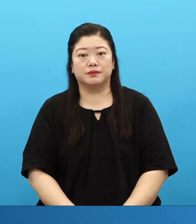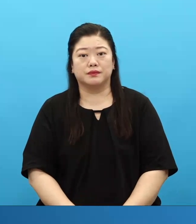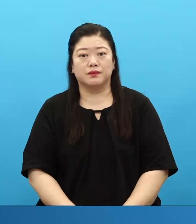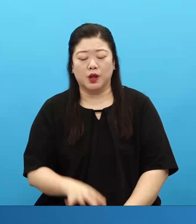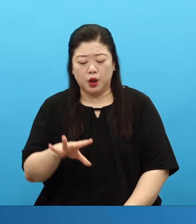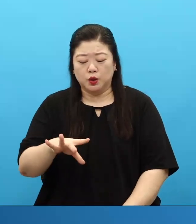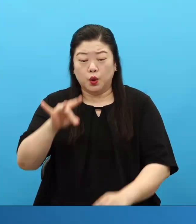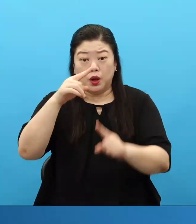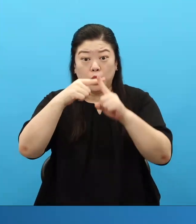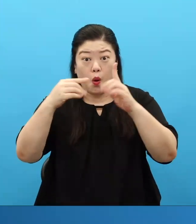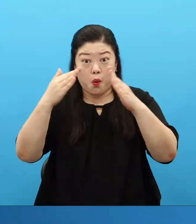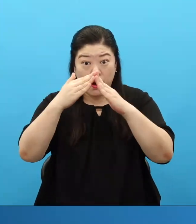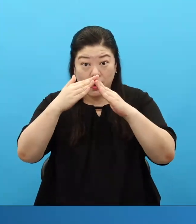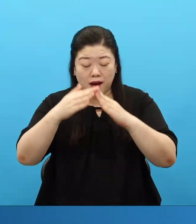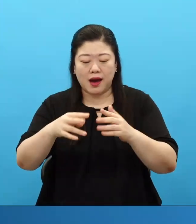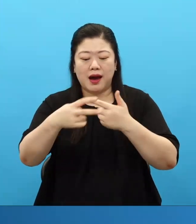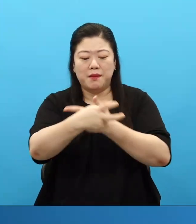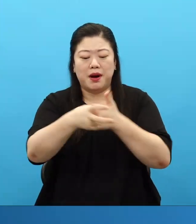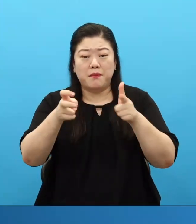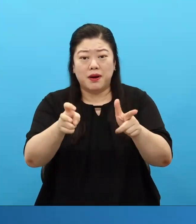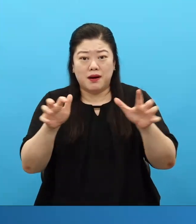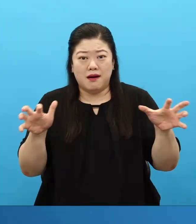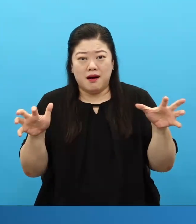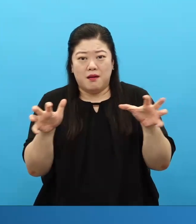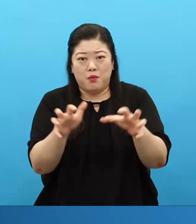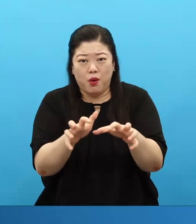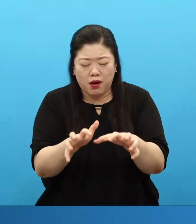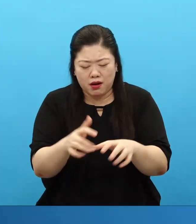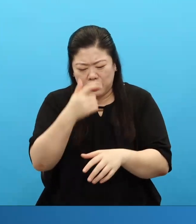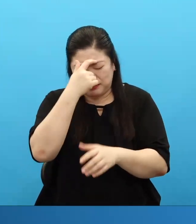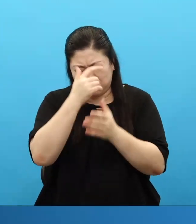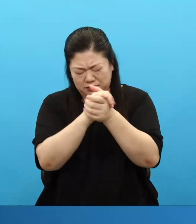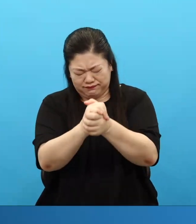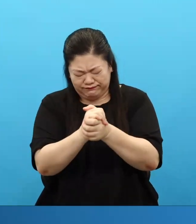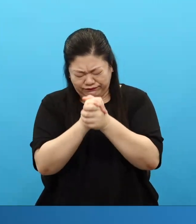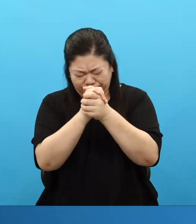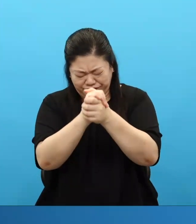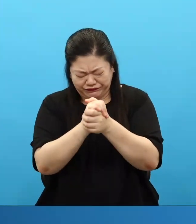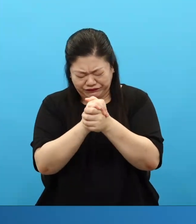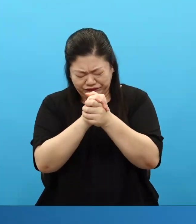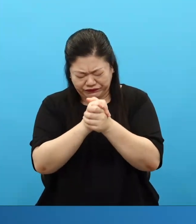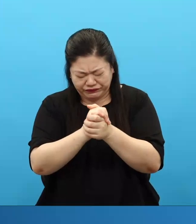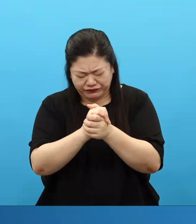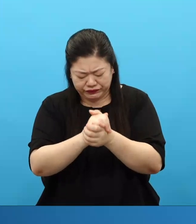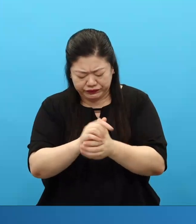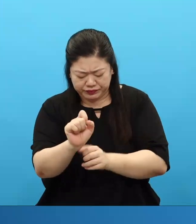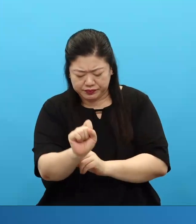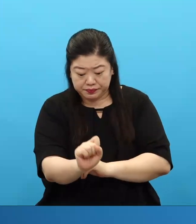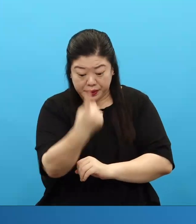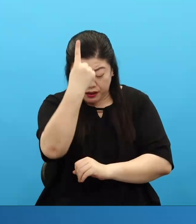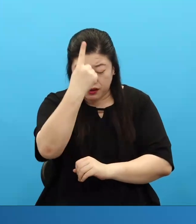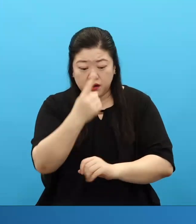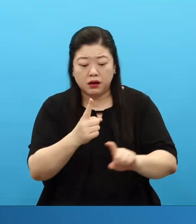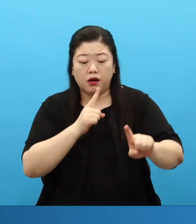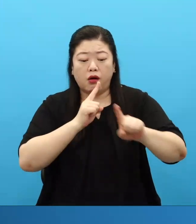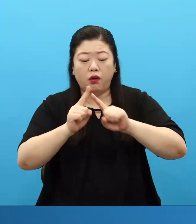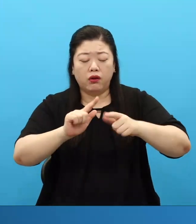15나라가 모인 겁니다. And then 15 nations gathered. 이게요 세계 살리는 시작이 돼요. And this became the start of saving the